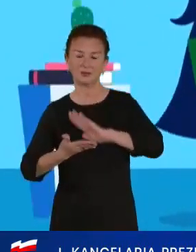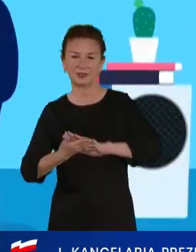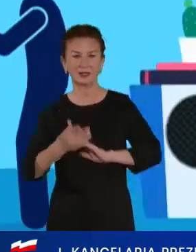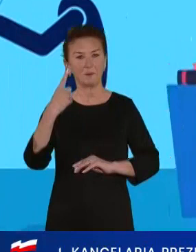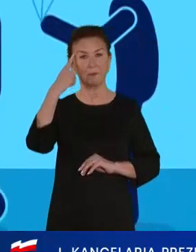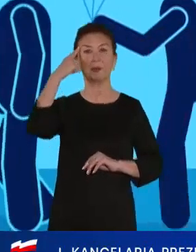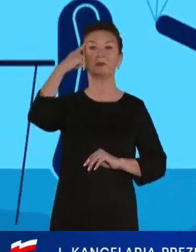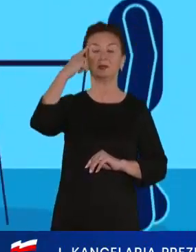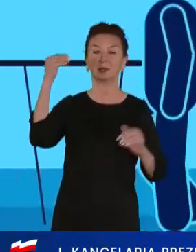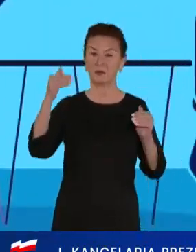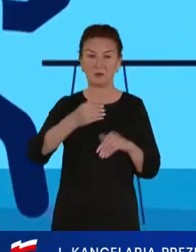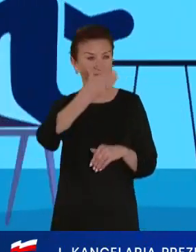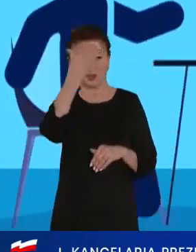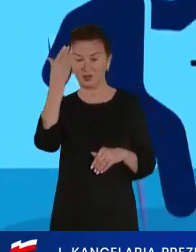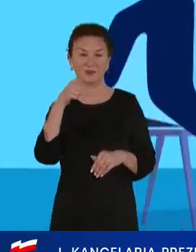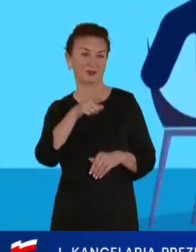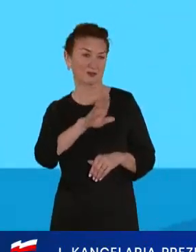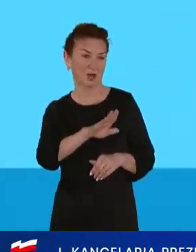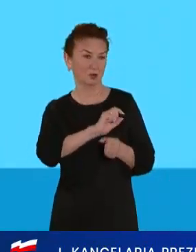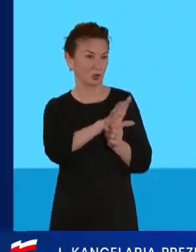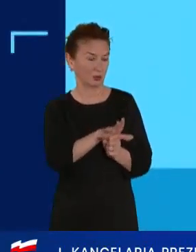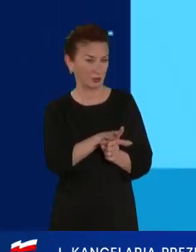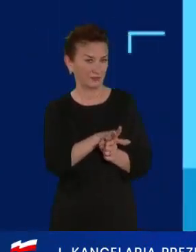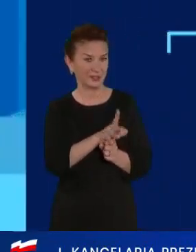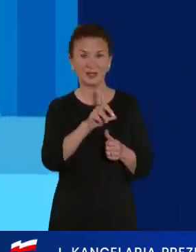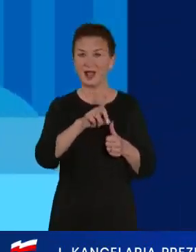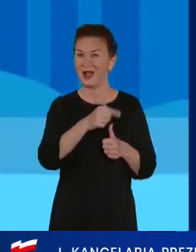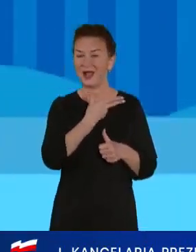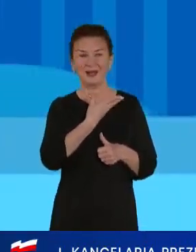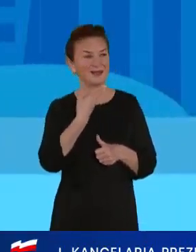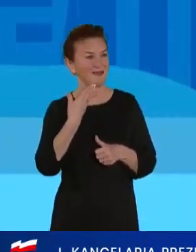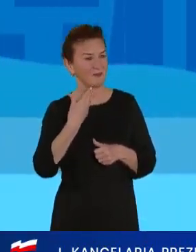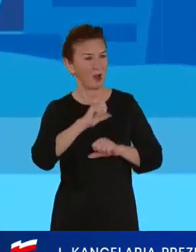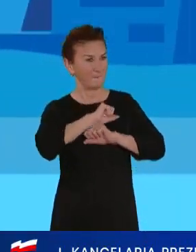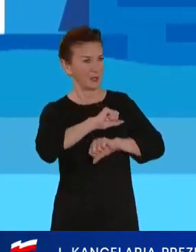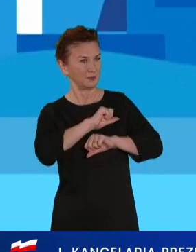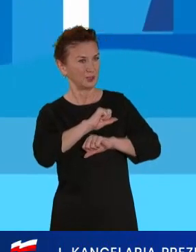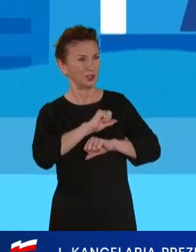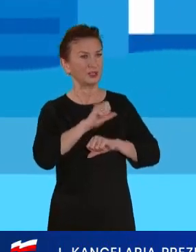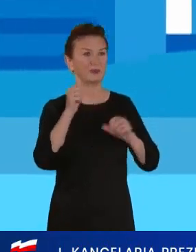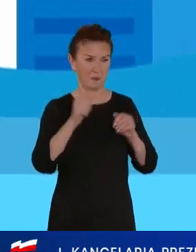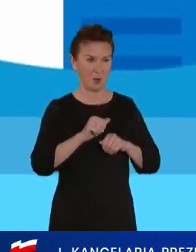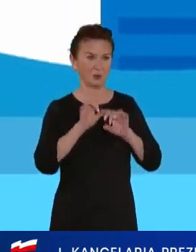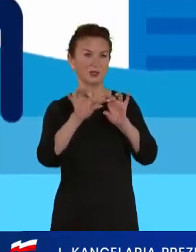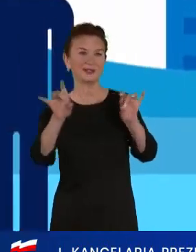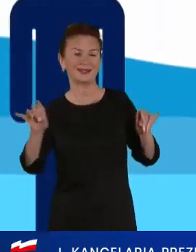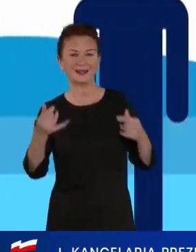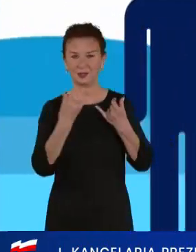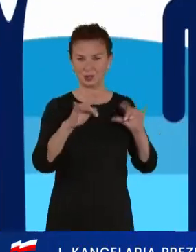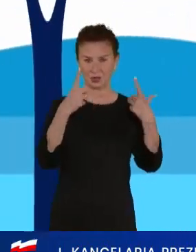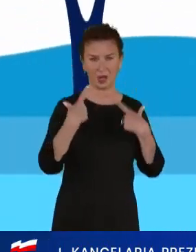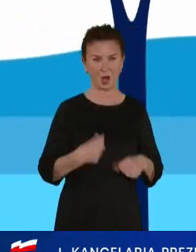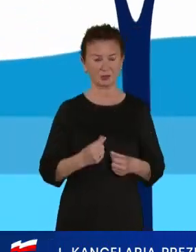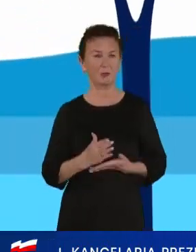nie wiedzieć, że masz koronawirusa. Nie zachowując środków bezpieczeństwa, zarazisz wiele osób. Wspieraj